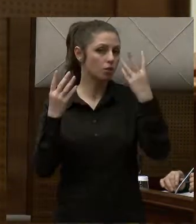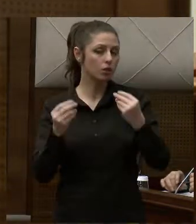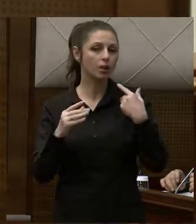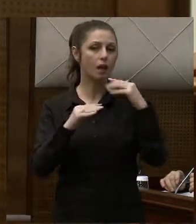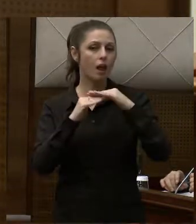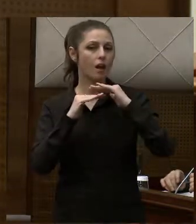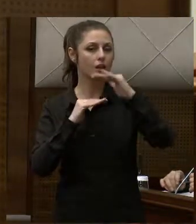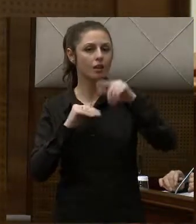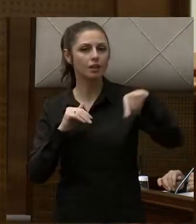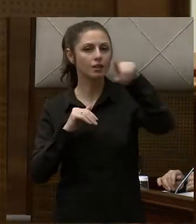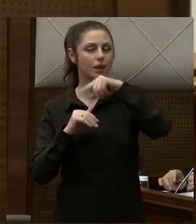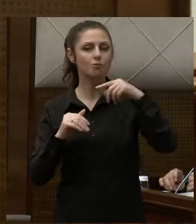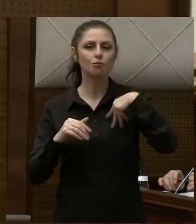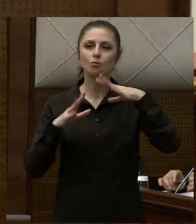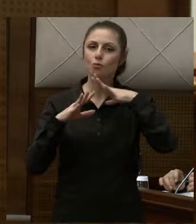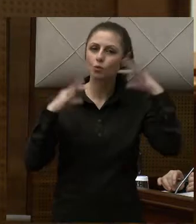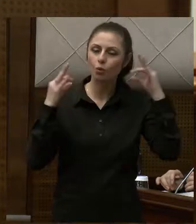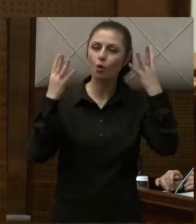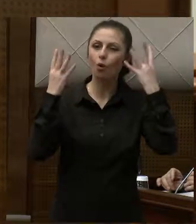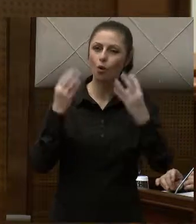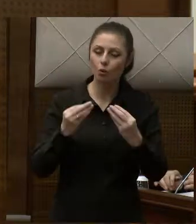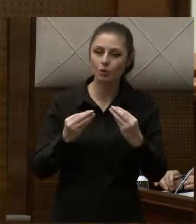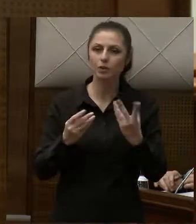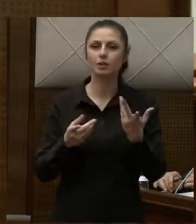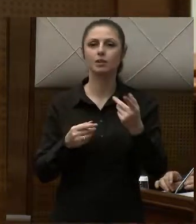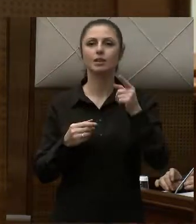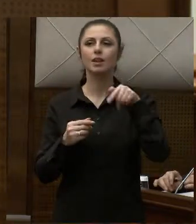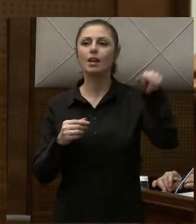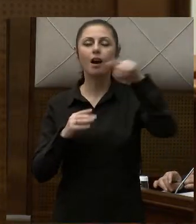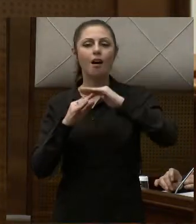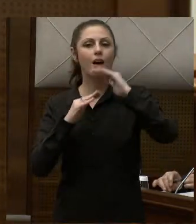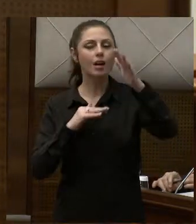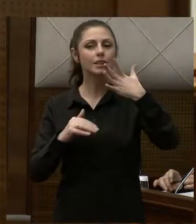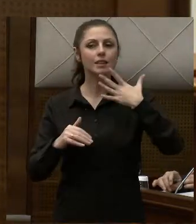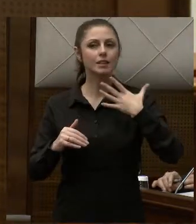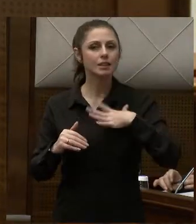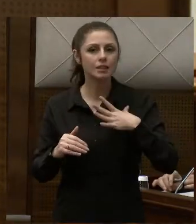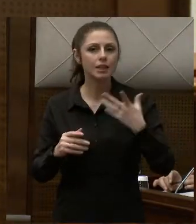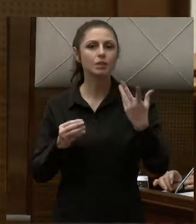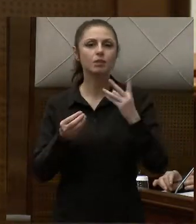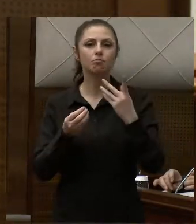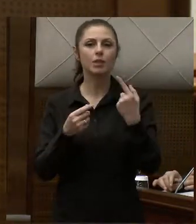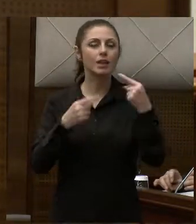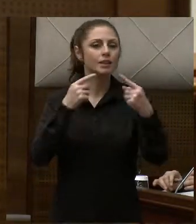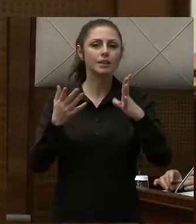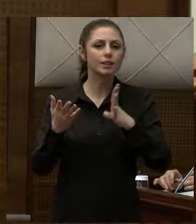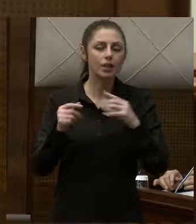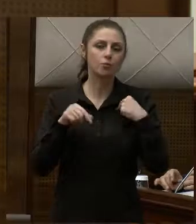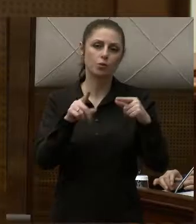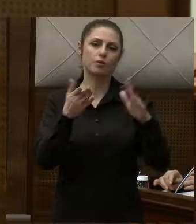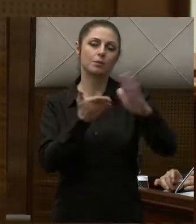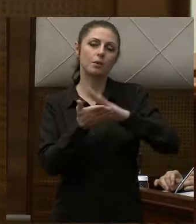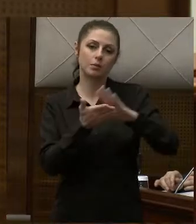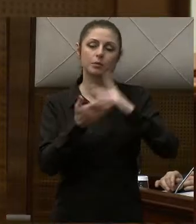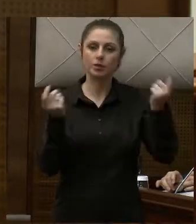etmek adına Büyükçekmece halkının önceliklerini ön plana alarak İnşallah hizmet etmeye ve başarılı çalışmalara imza atma gayreti